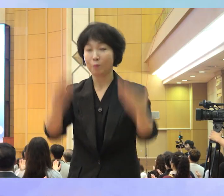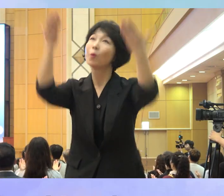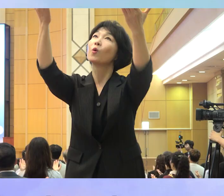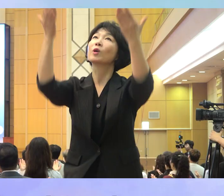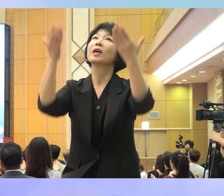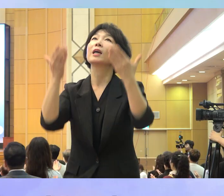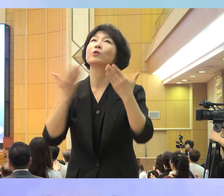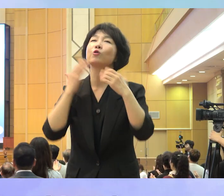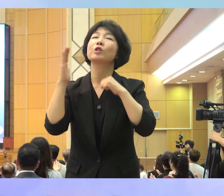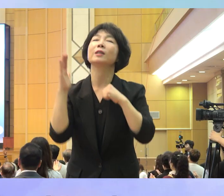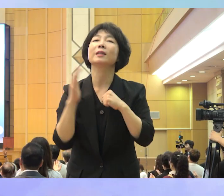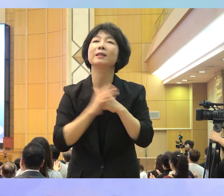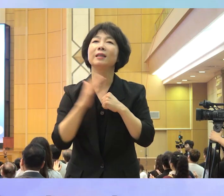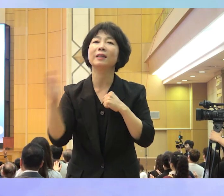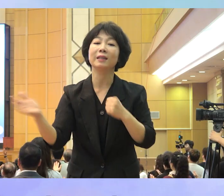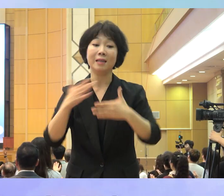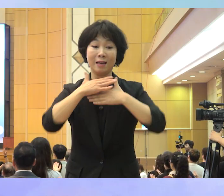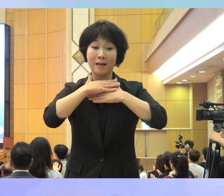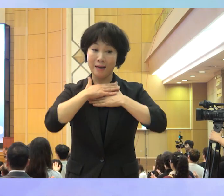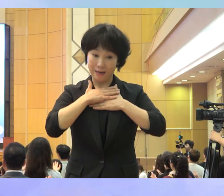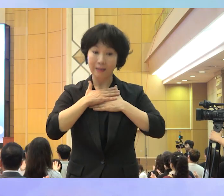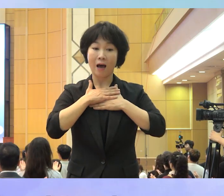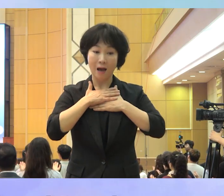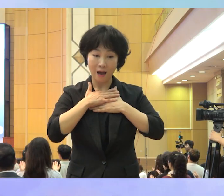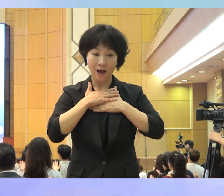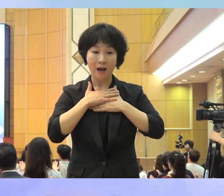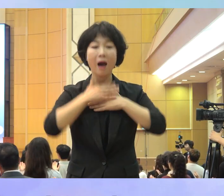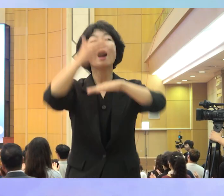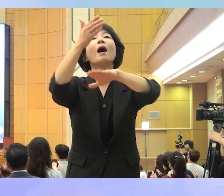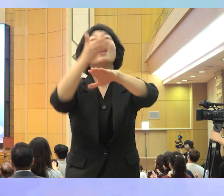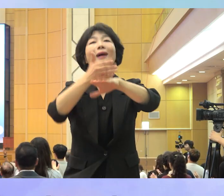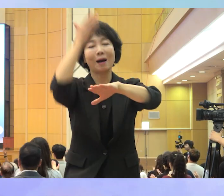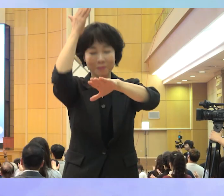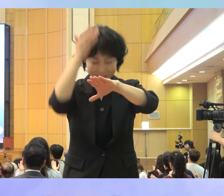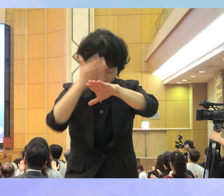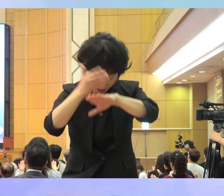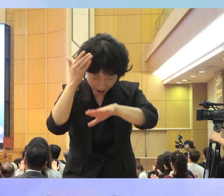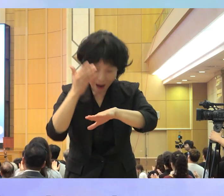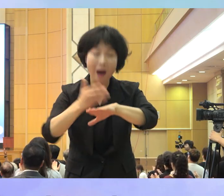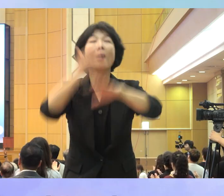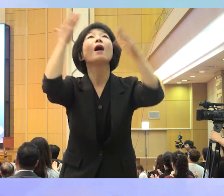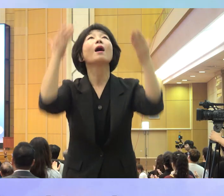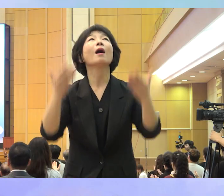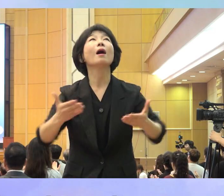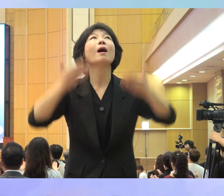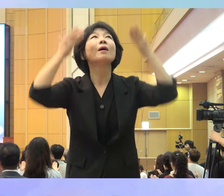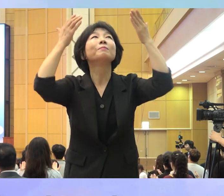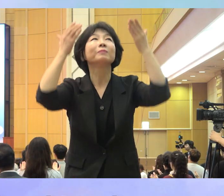하나님 축복해 주시니 감사하리라.